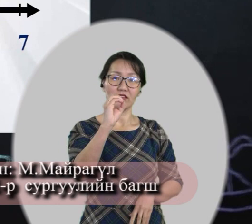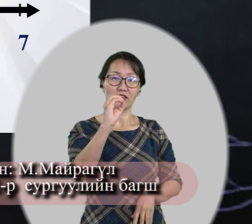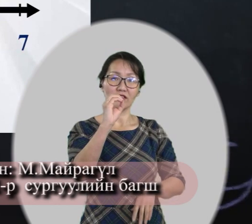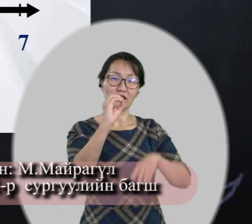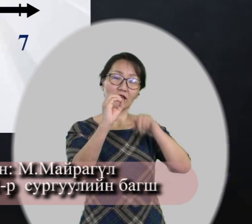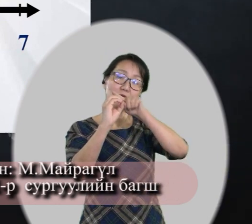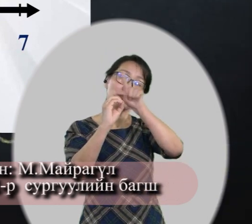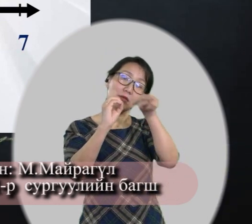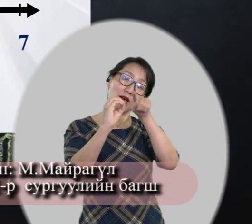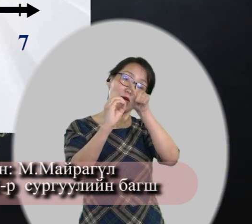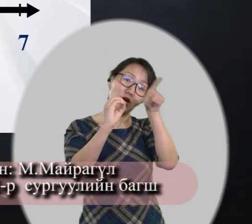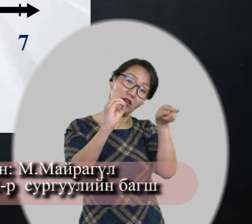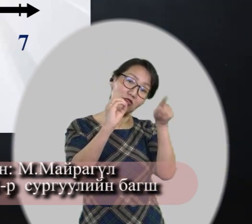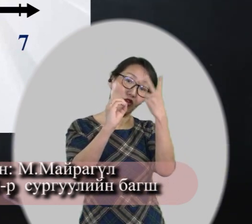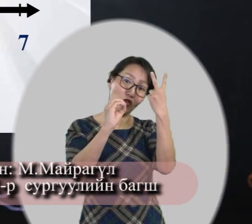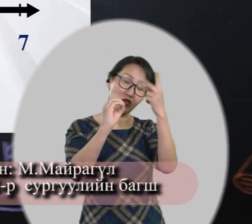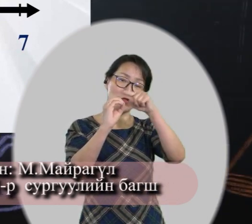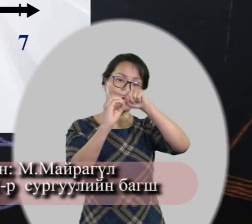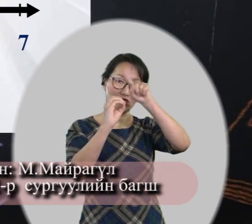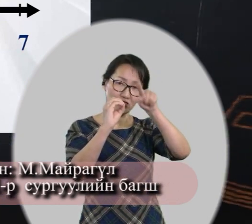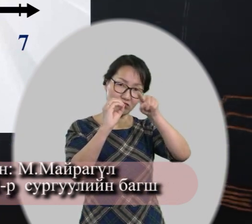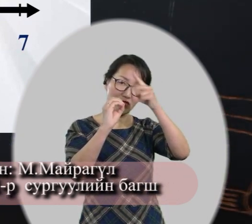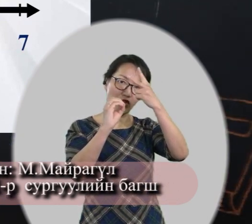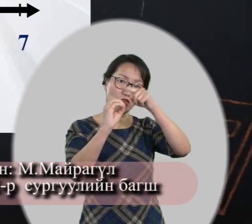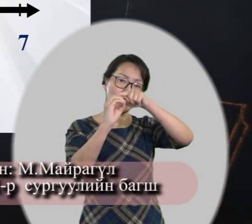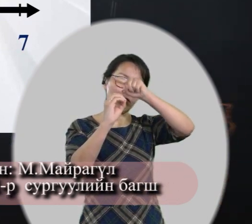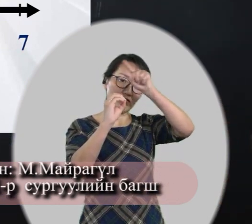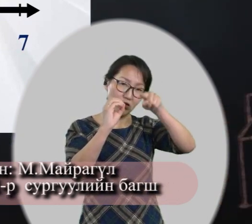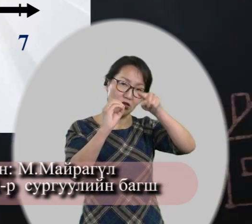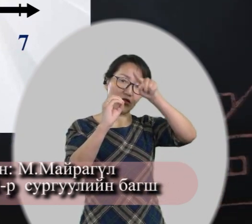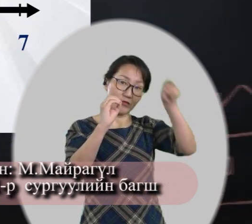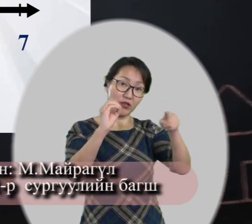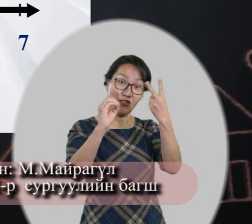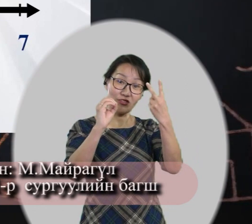0. Оңға қарай 2 бірлік секірді.